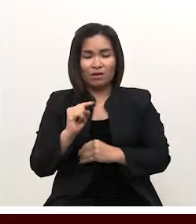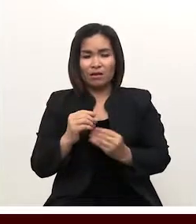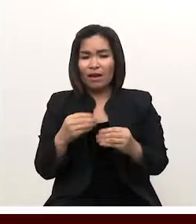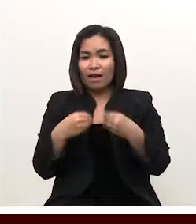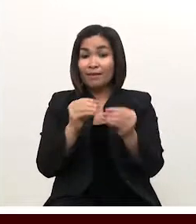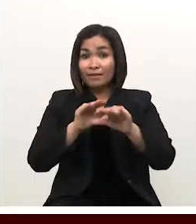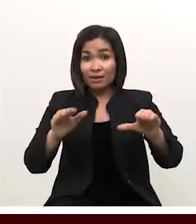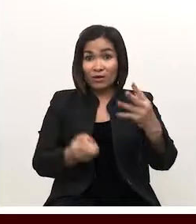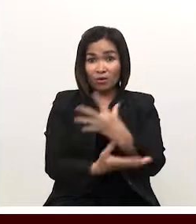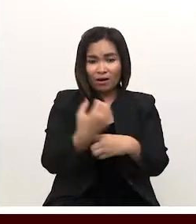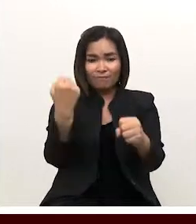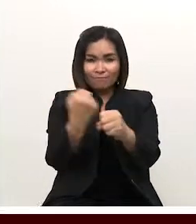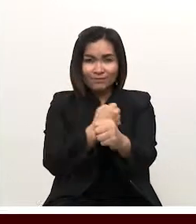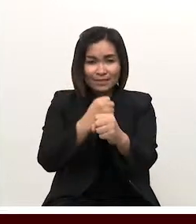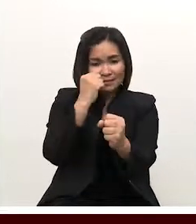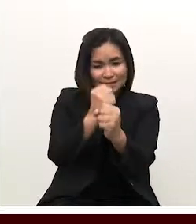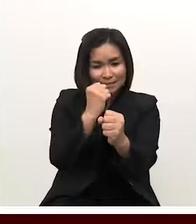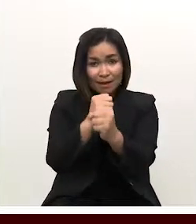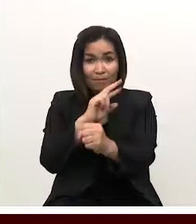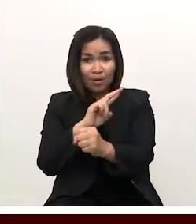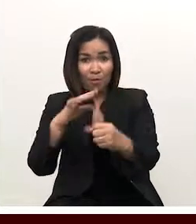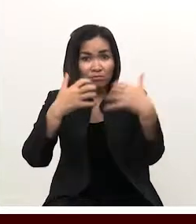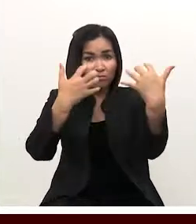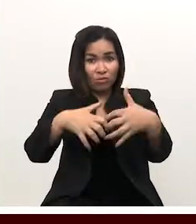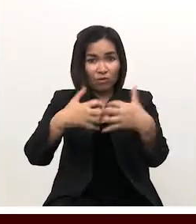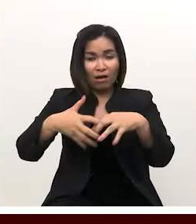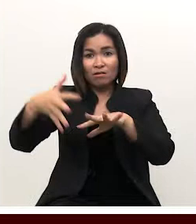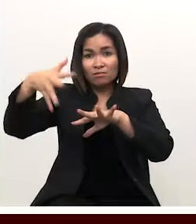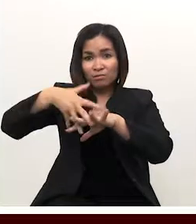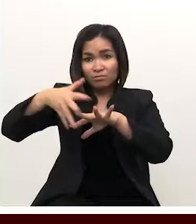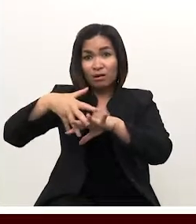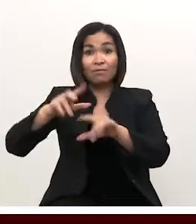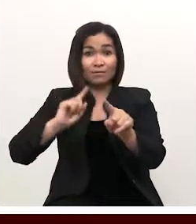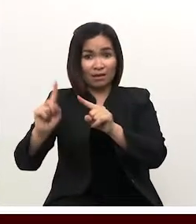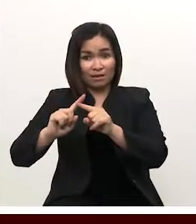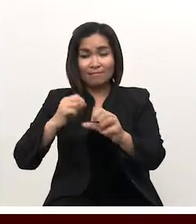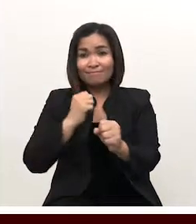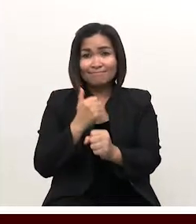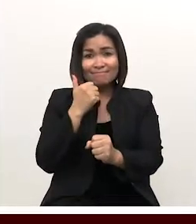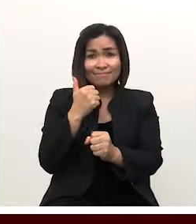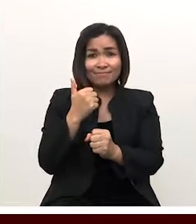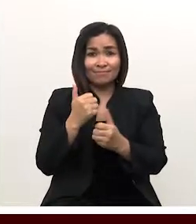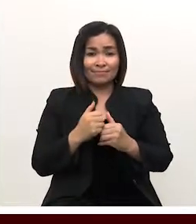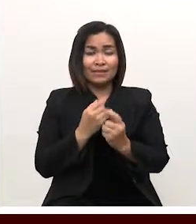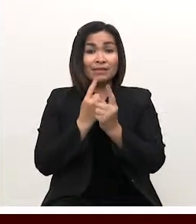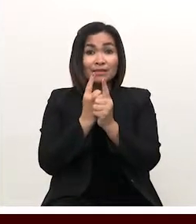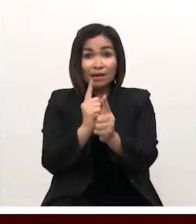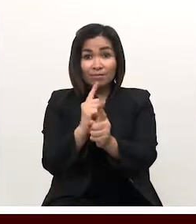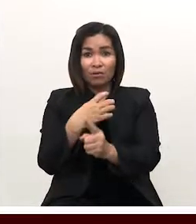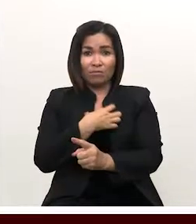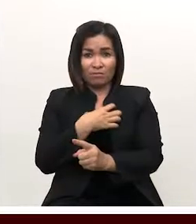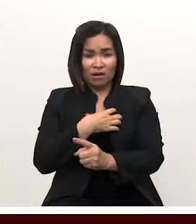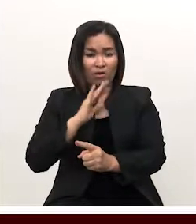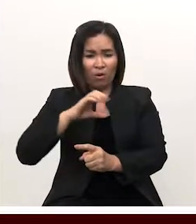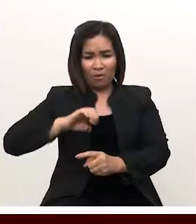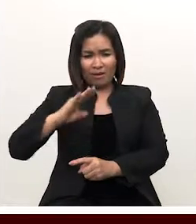ก็จะฝึกปฏิบัติเด็กให้ทำงานในระบบอุตสาหกรรมเครื่องนุ่มผมของเรานะคะให้ได้กับตรงกับ